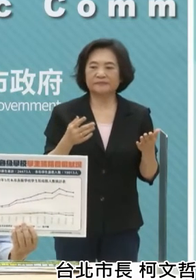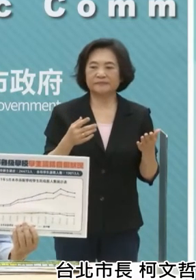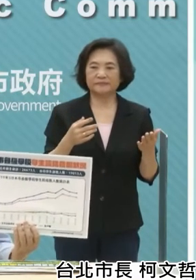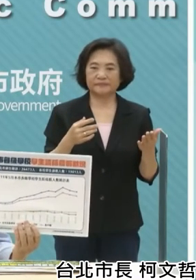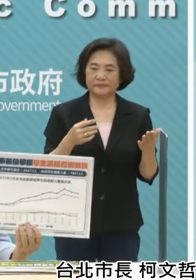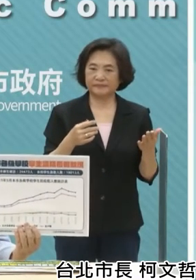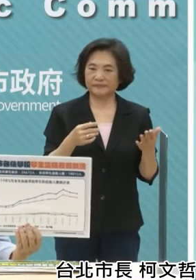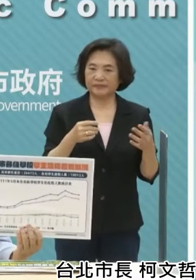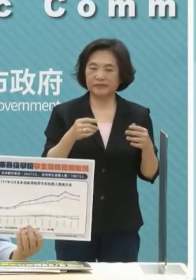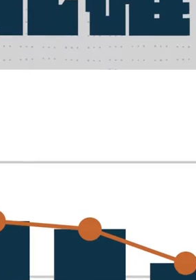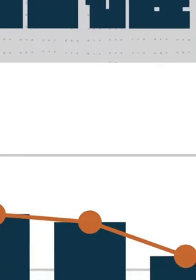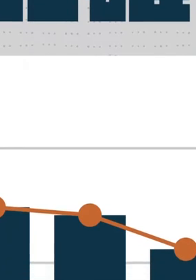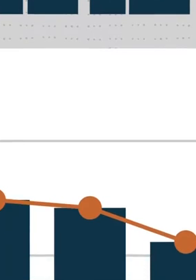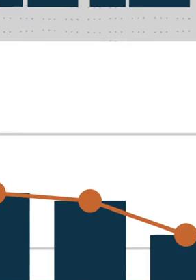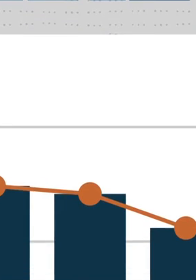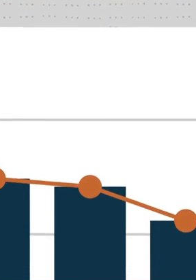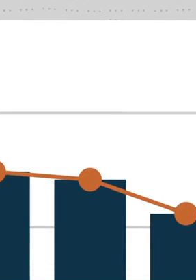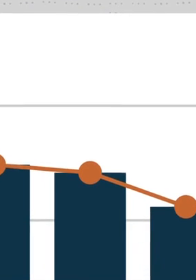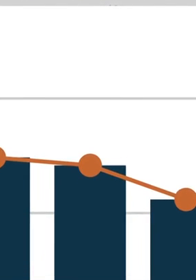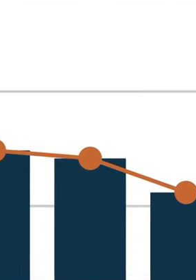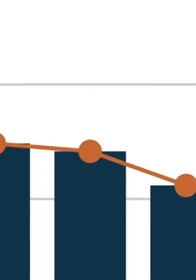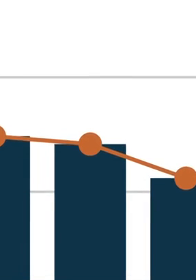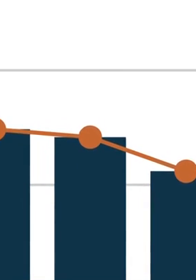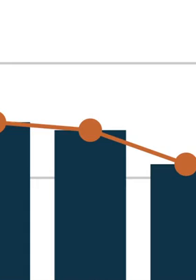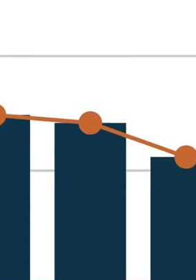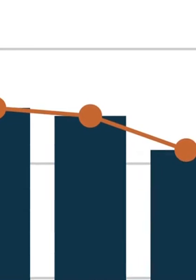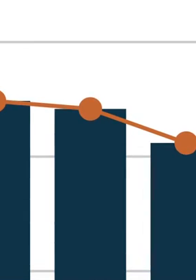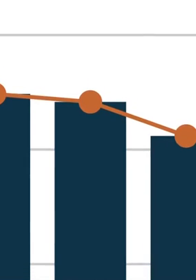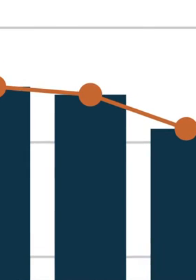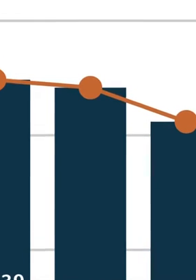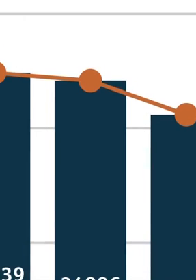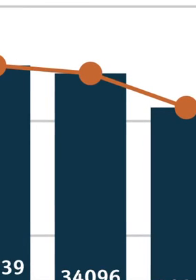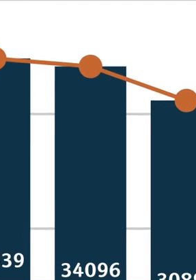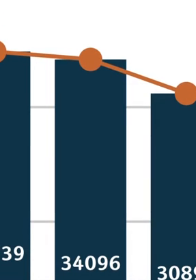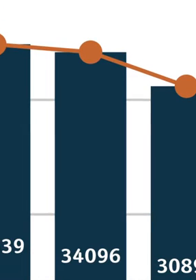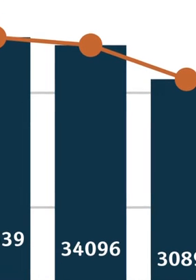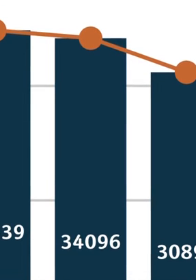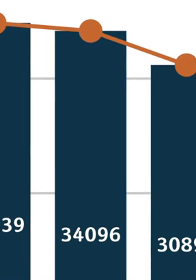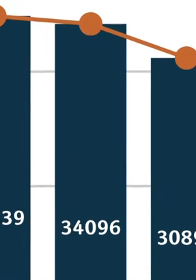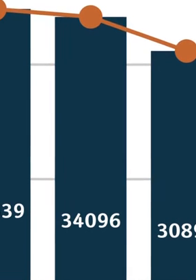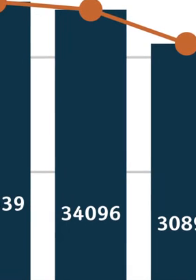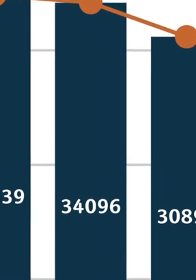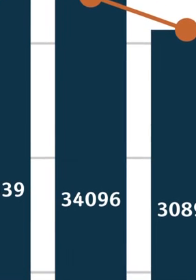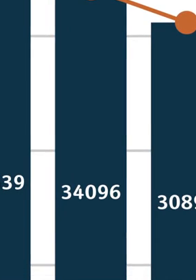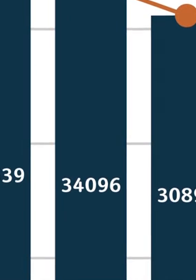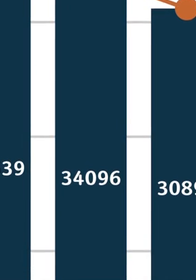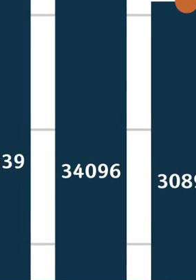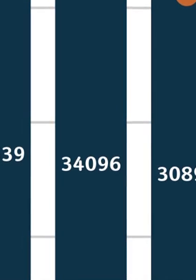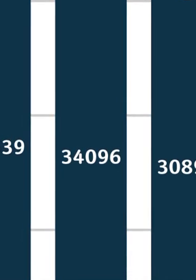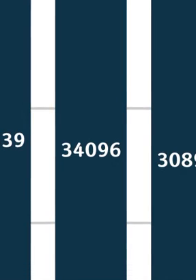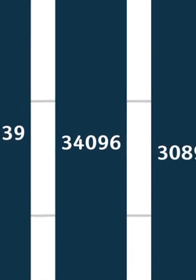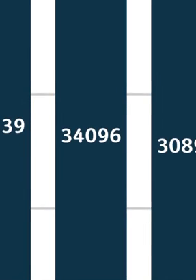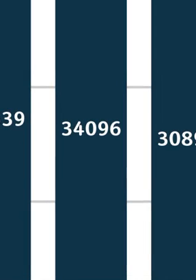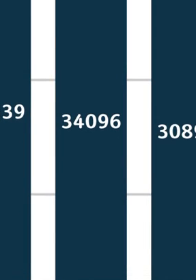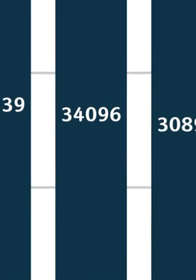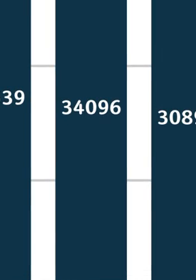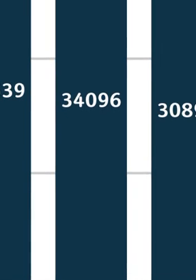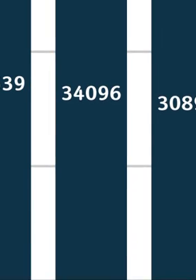这个是实际的状况嘛，我们请防疫假大概就20000人，那与其这样，你知道，现